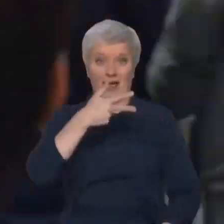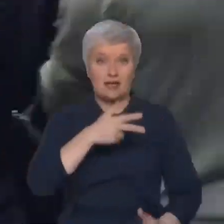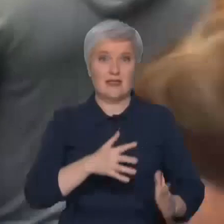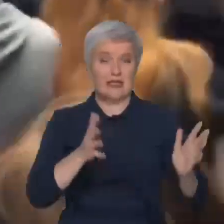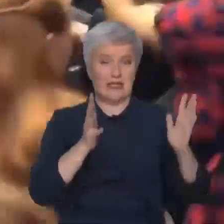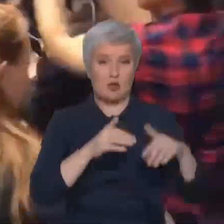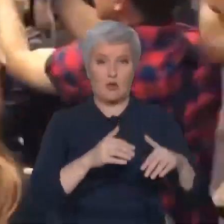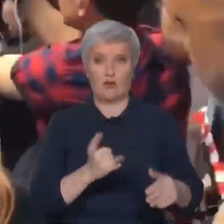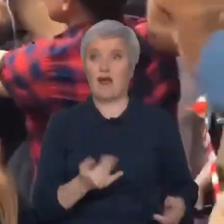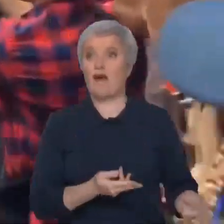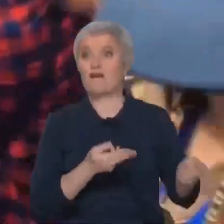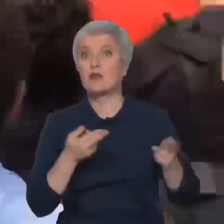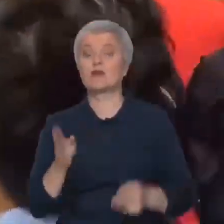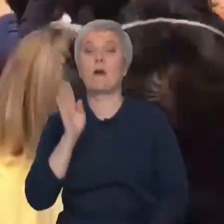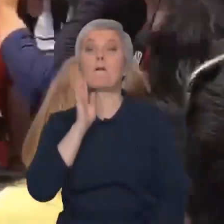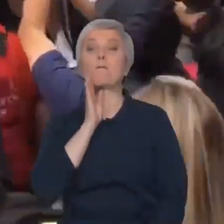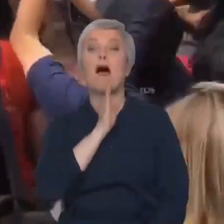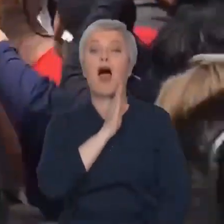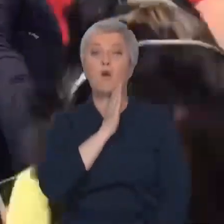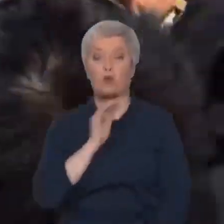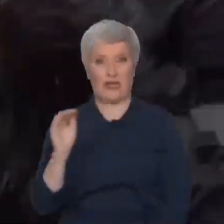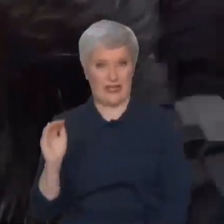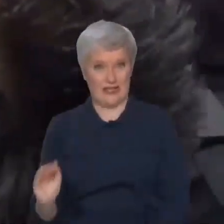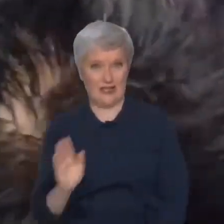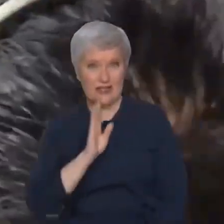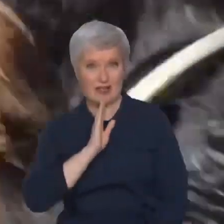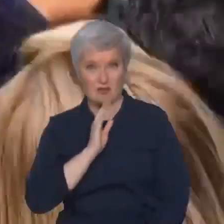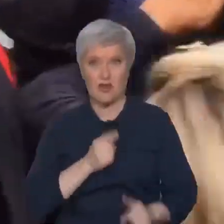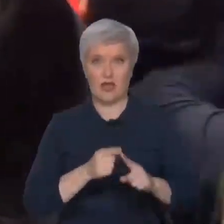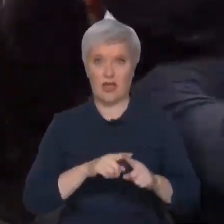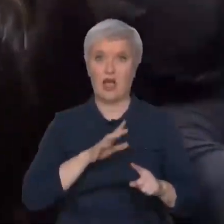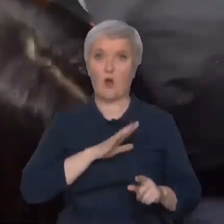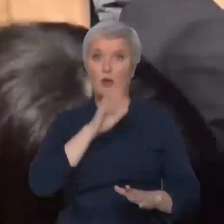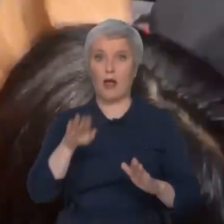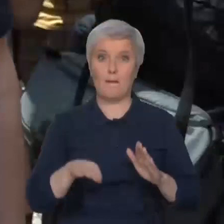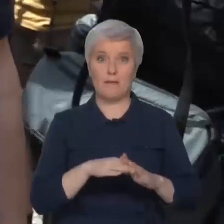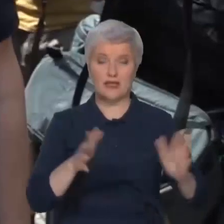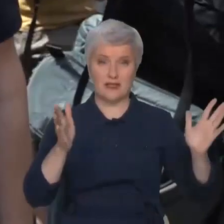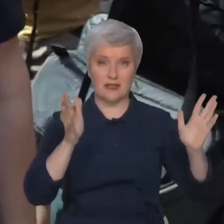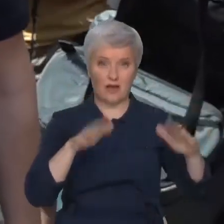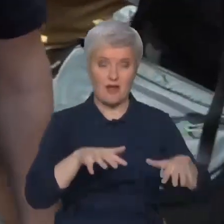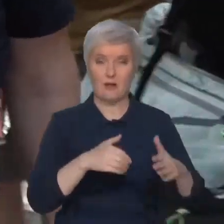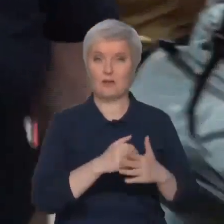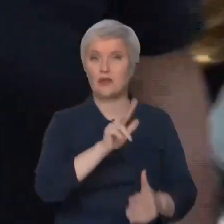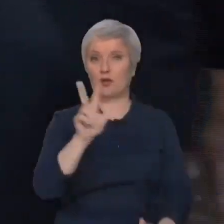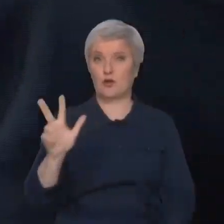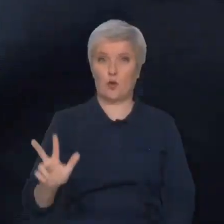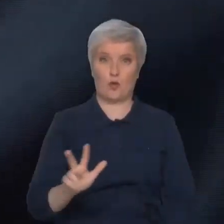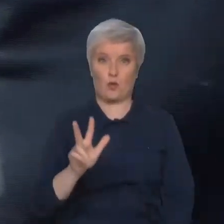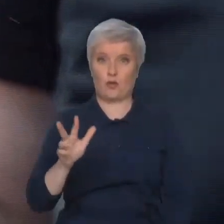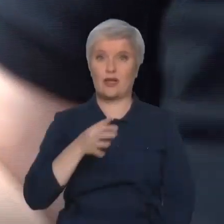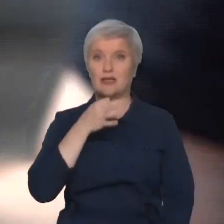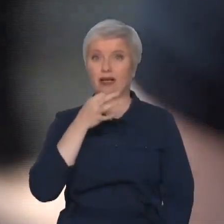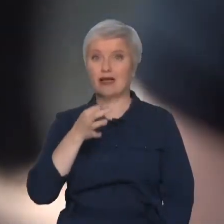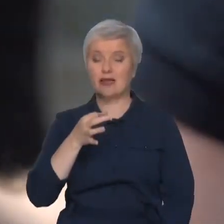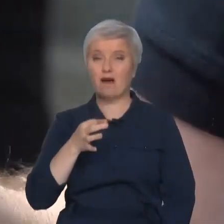А це виносять маму дівчинки, яка пролежала під завалами близько 3 годин. Як розповів радник міністра внутрішніх справ Антон Геращенко,